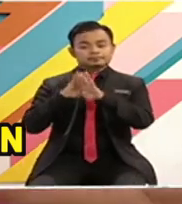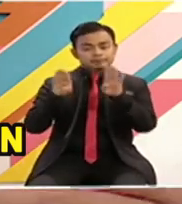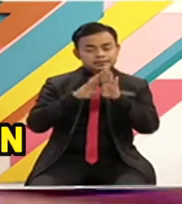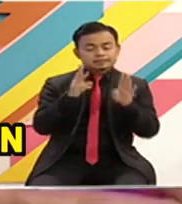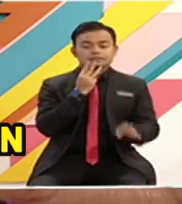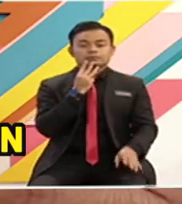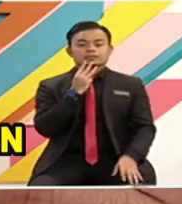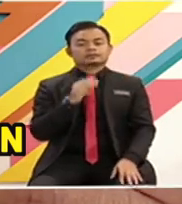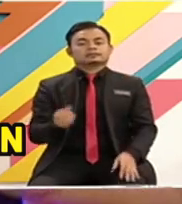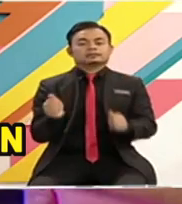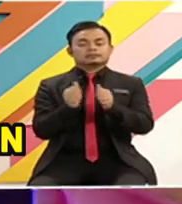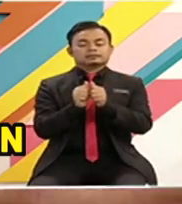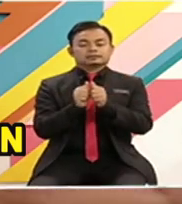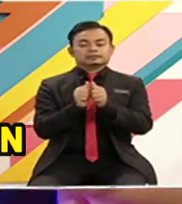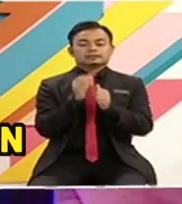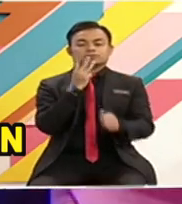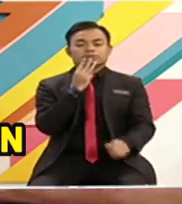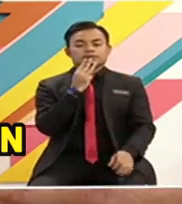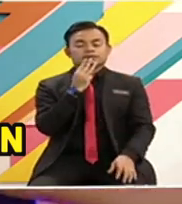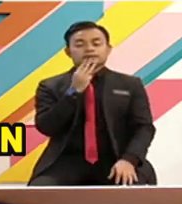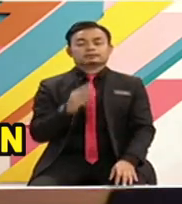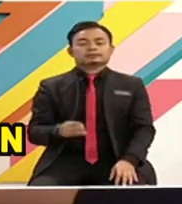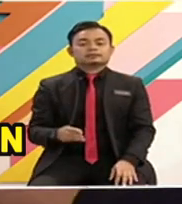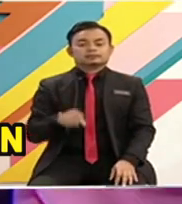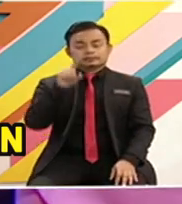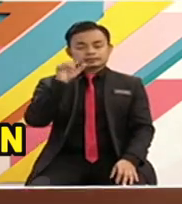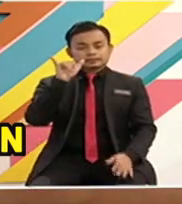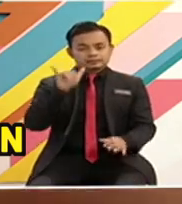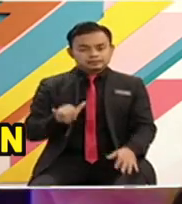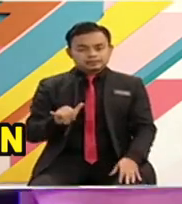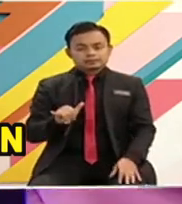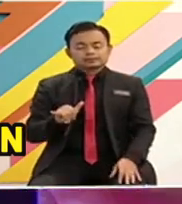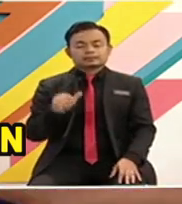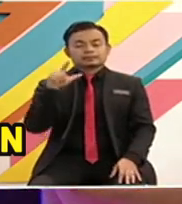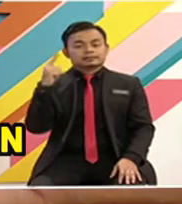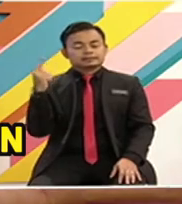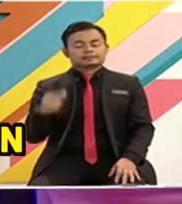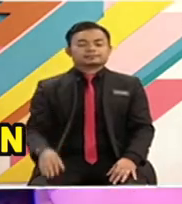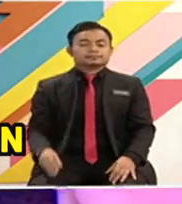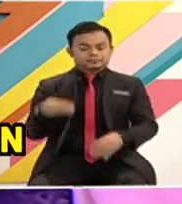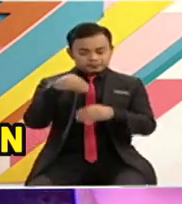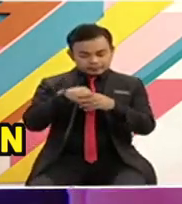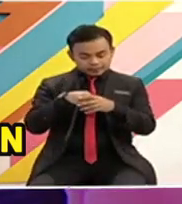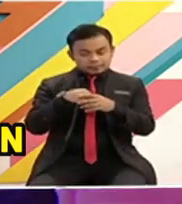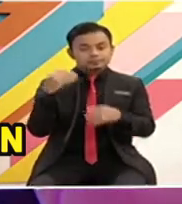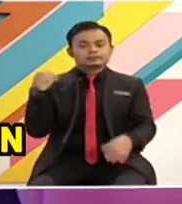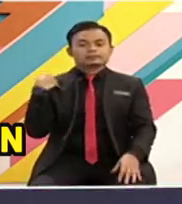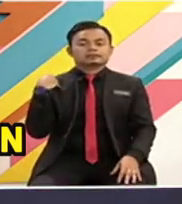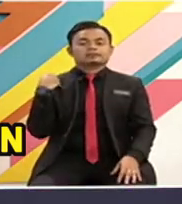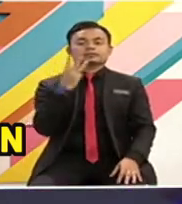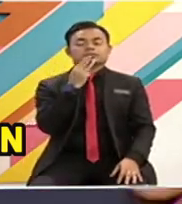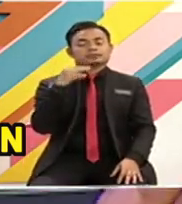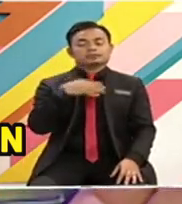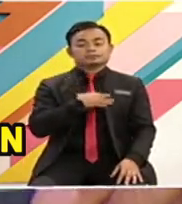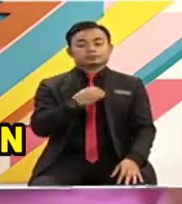only nih warna kulitnya lebih gelap dan subscribe kita buka isi itu ada warna putih ini menunjukkan ciri-ciri